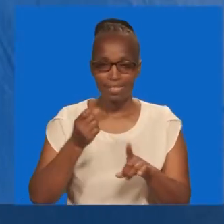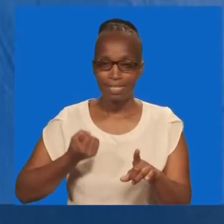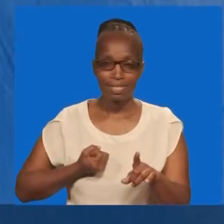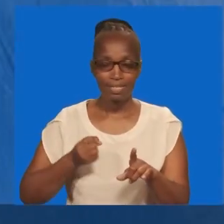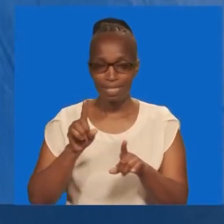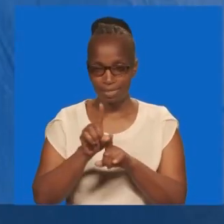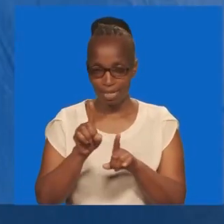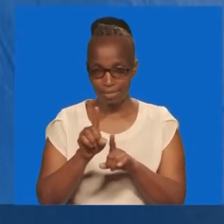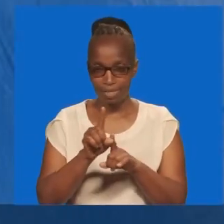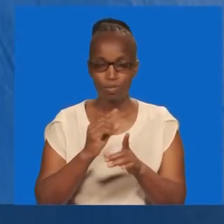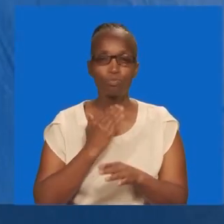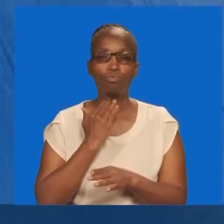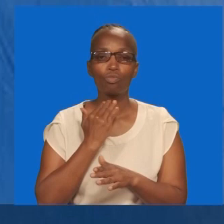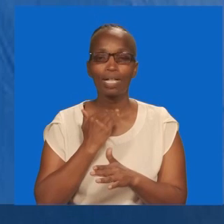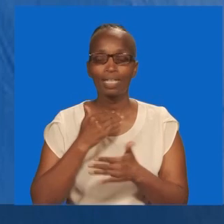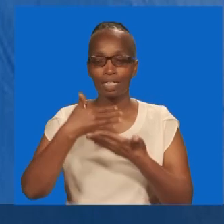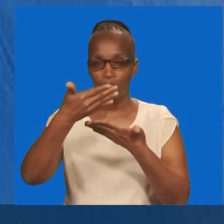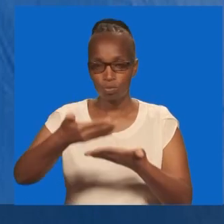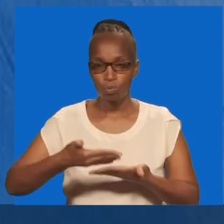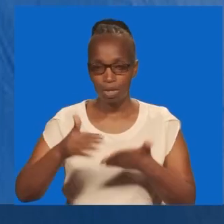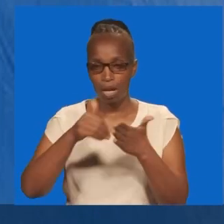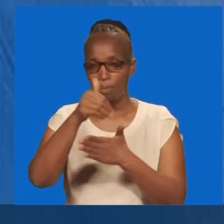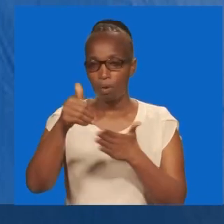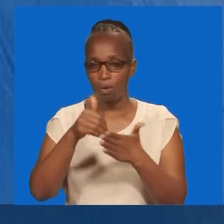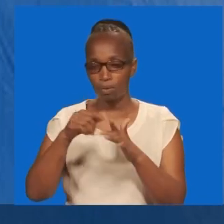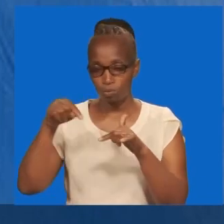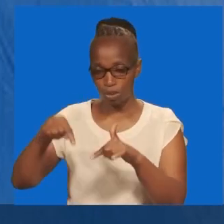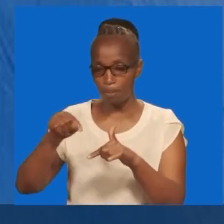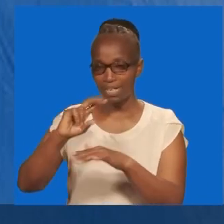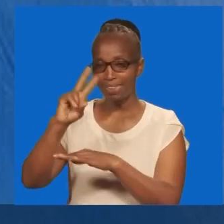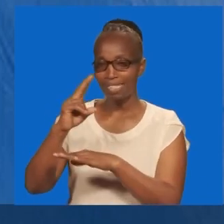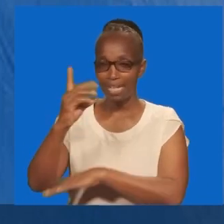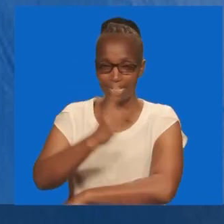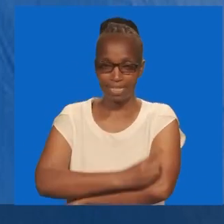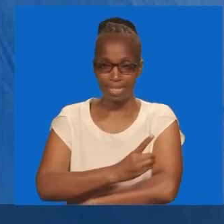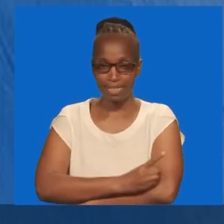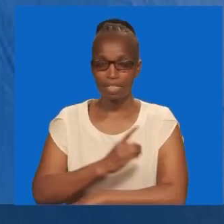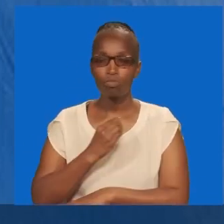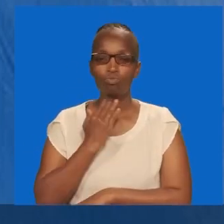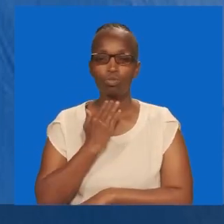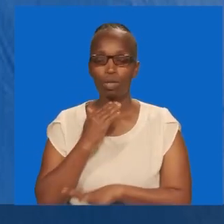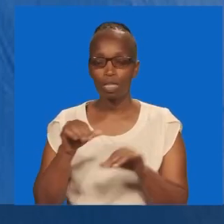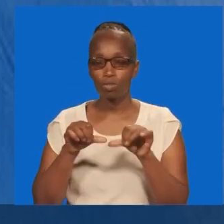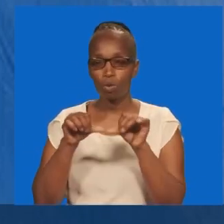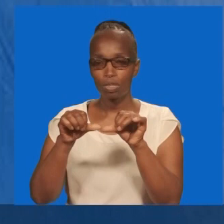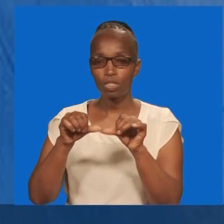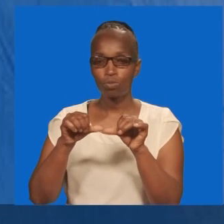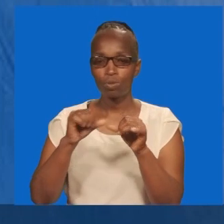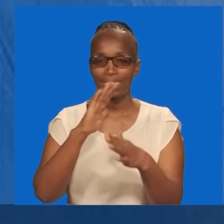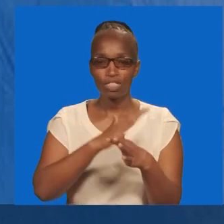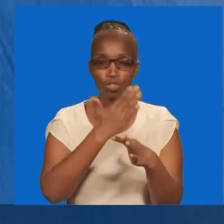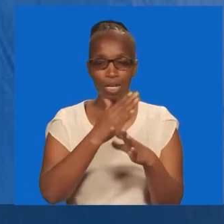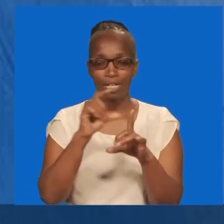wa runinga ya Undugu TV, na kukaribisha tena katika siku ya pili ambapo tutaweza